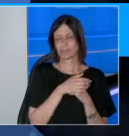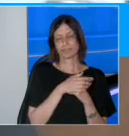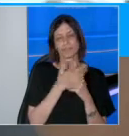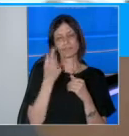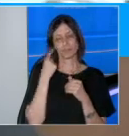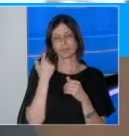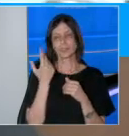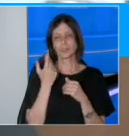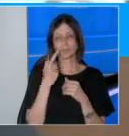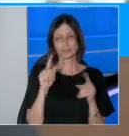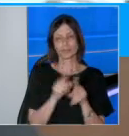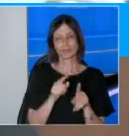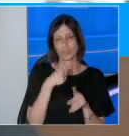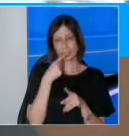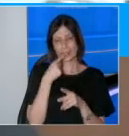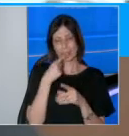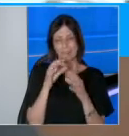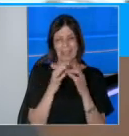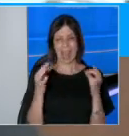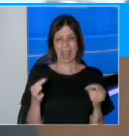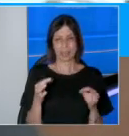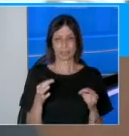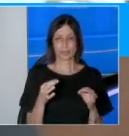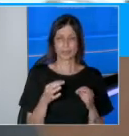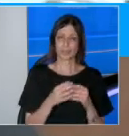תשמע, כמו שנאמרתי בתחילה,